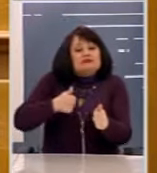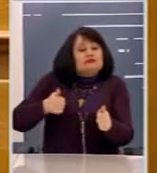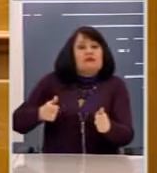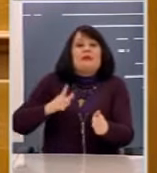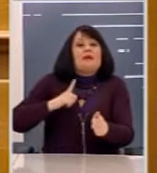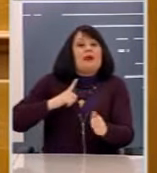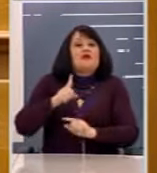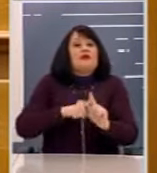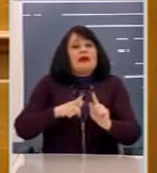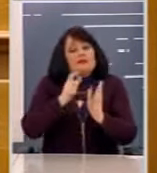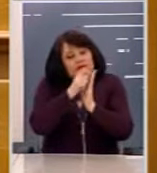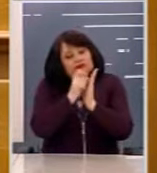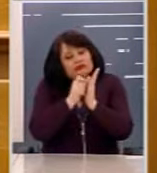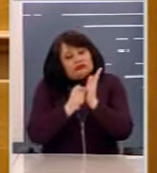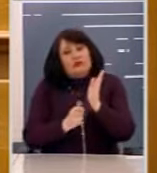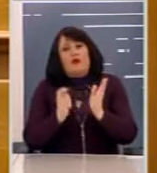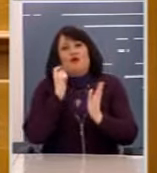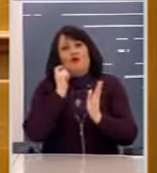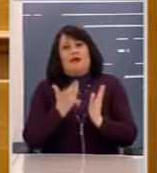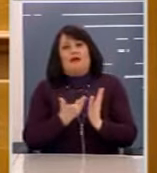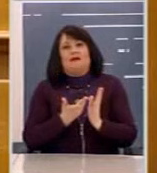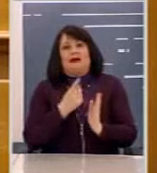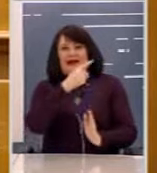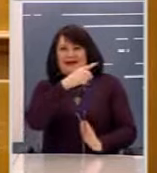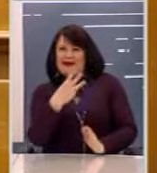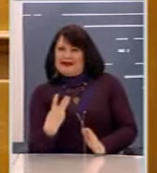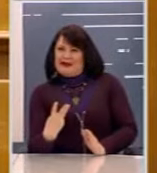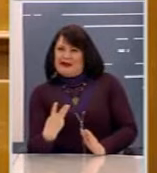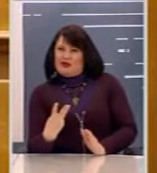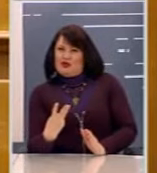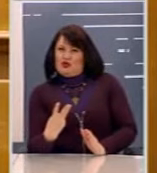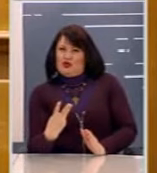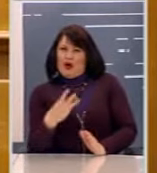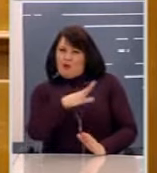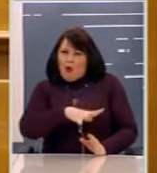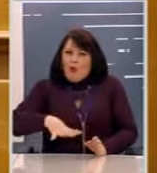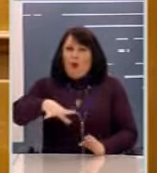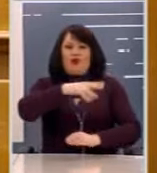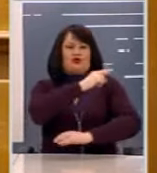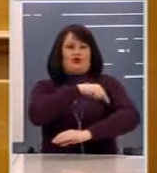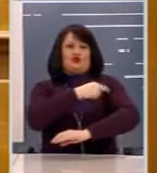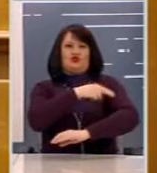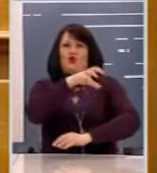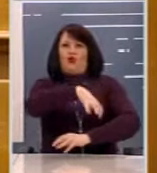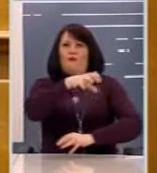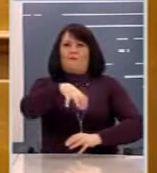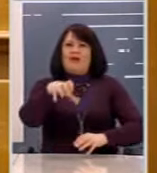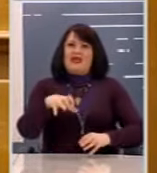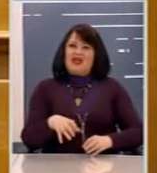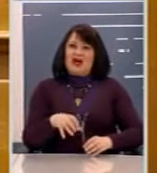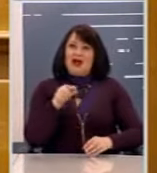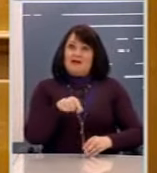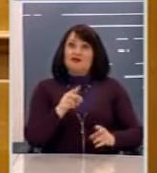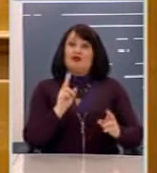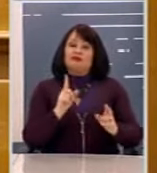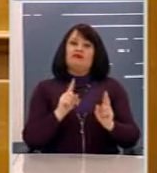Ήδη έχει ολοκληρωθεί στο 1/3 περίπου των νοσοκομείων. Είναι μια παρέμβαση διαφάνειας